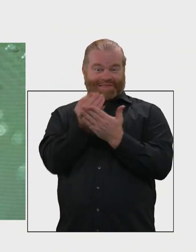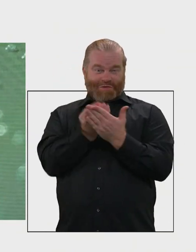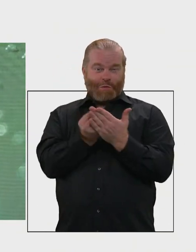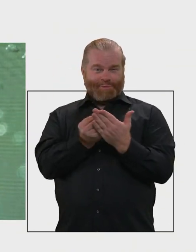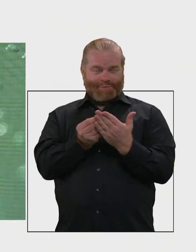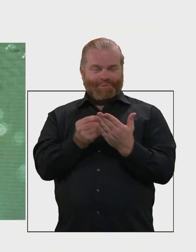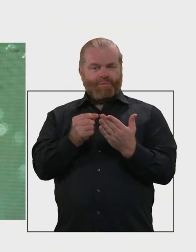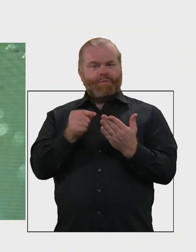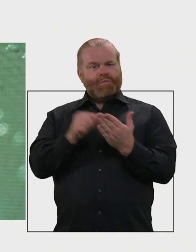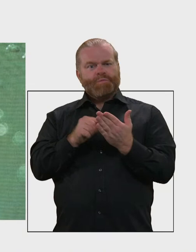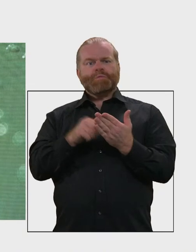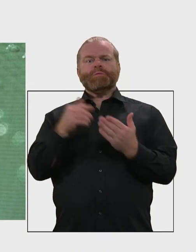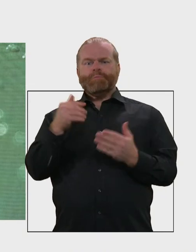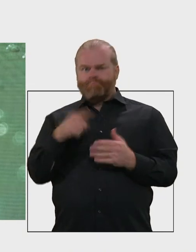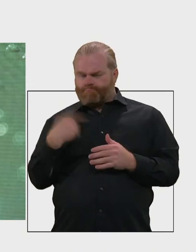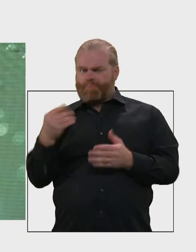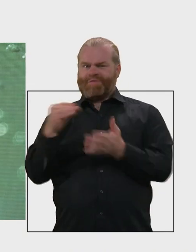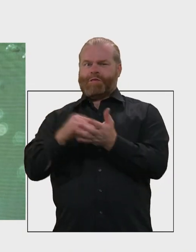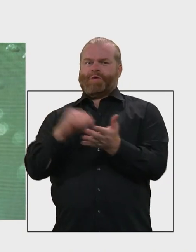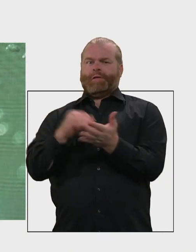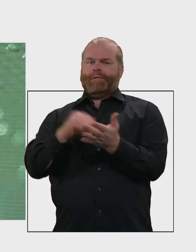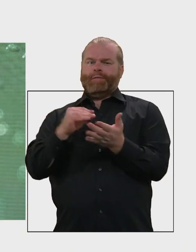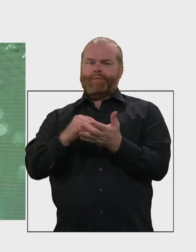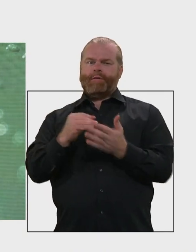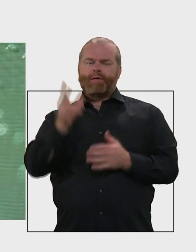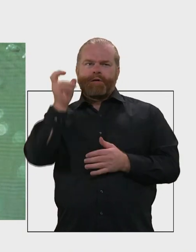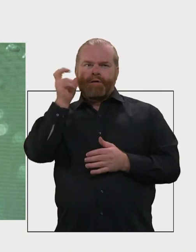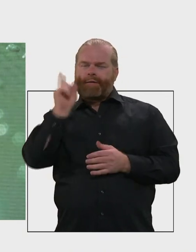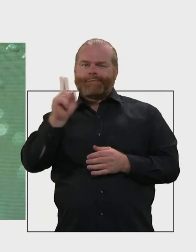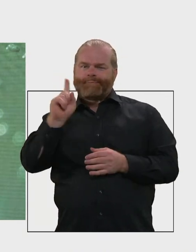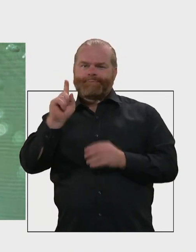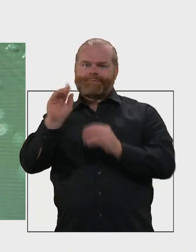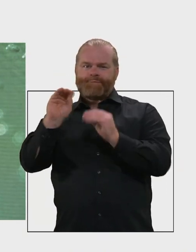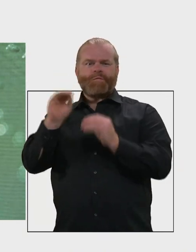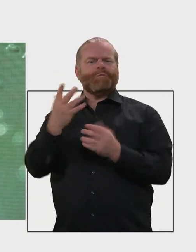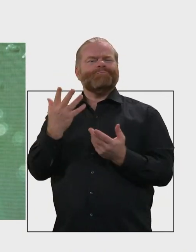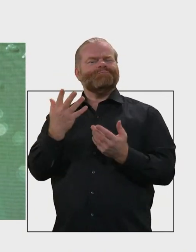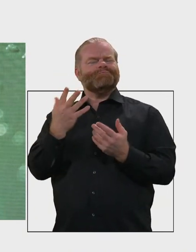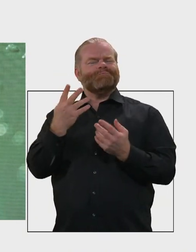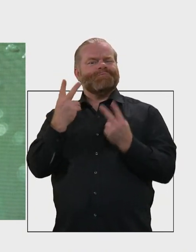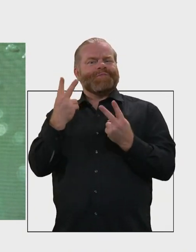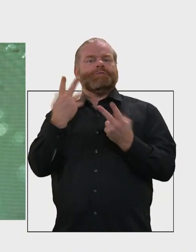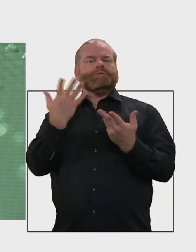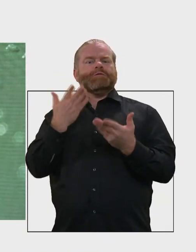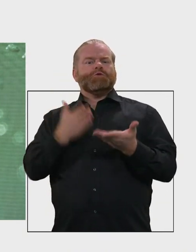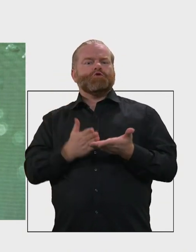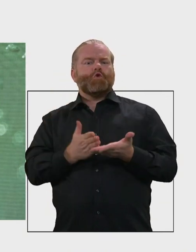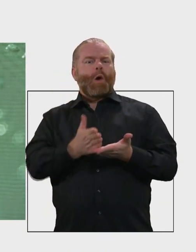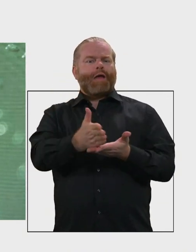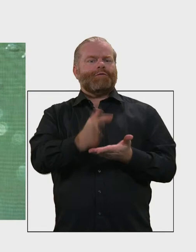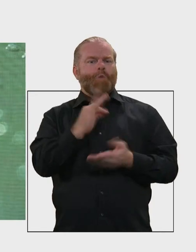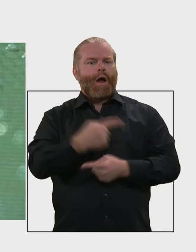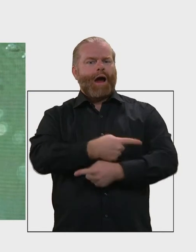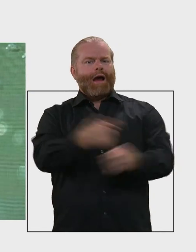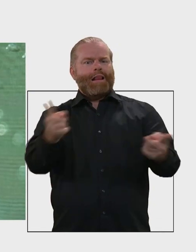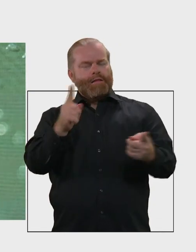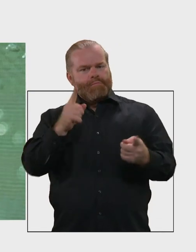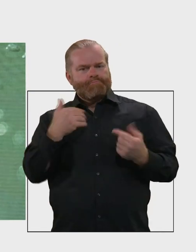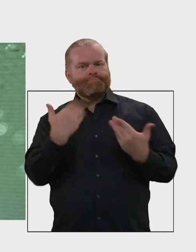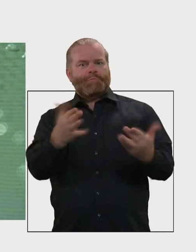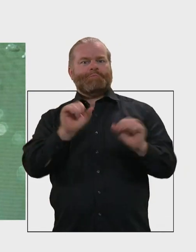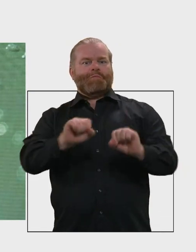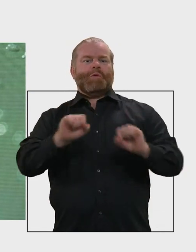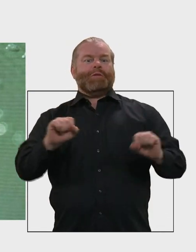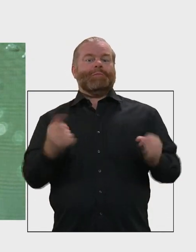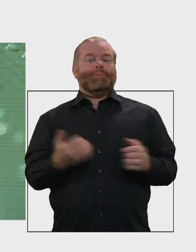den Zugang für alle möglich machen. Das heißt, wer keine Schwarzschrift lesen kann, wer auch keine Brailleschrift kann und das betrifft durchaus auch gerade ältere